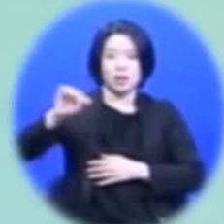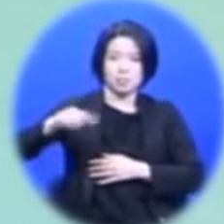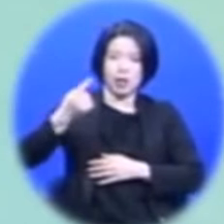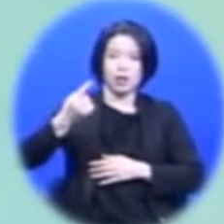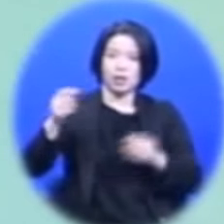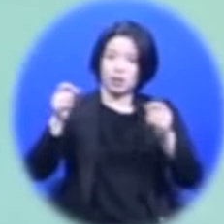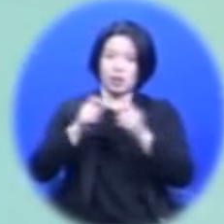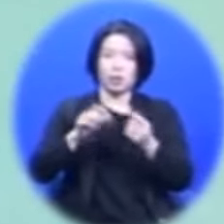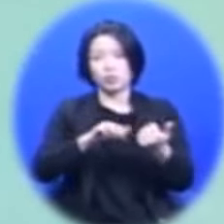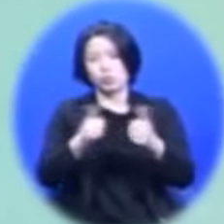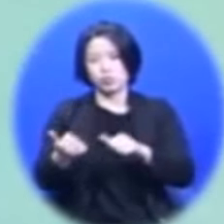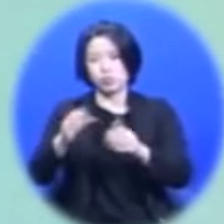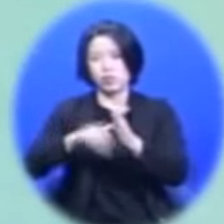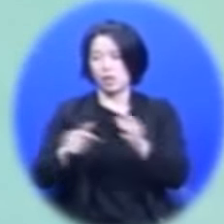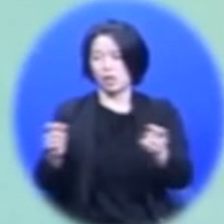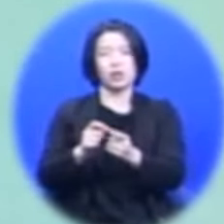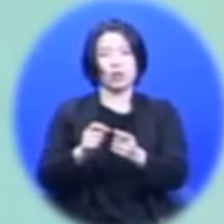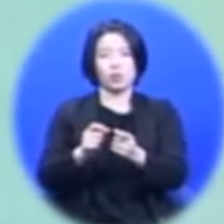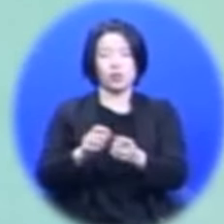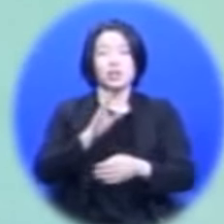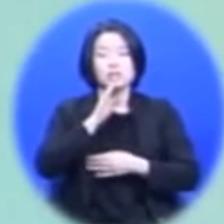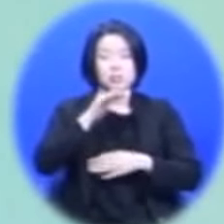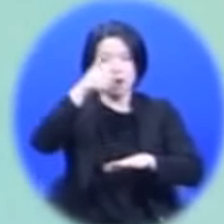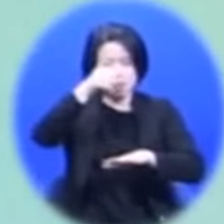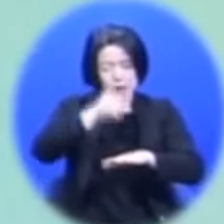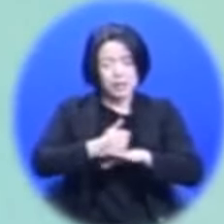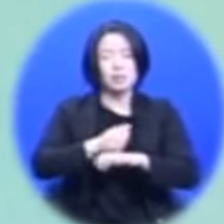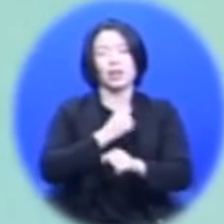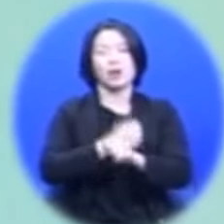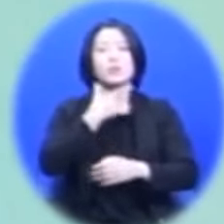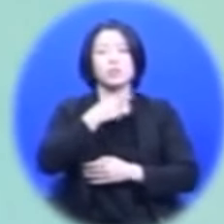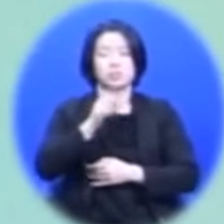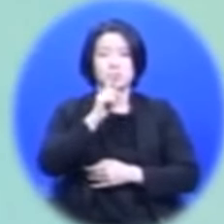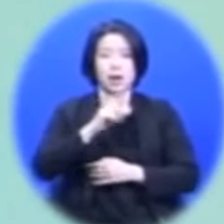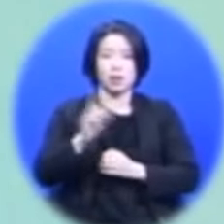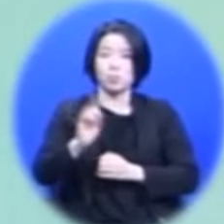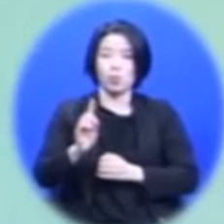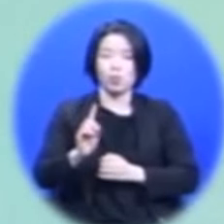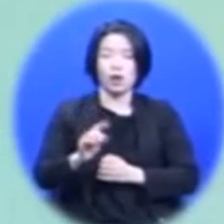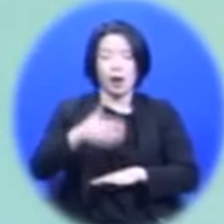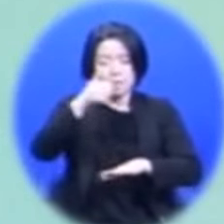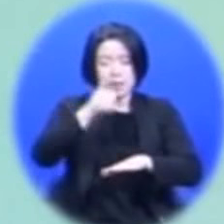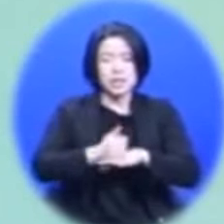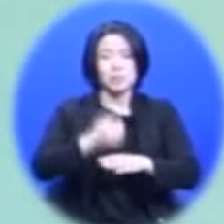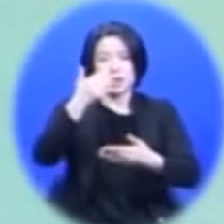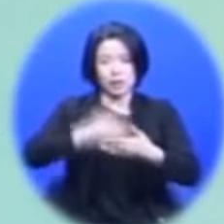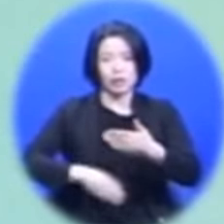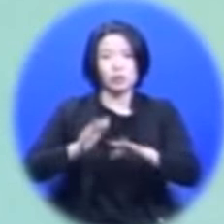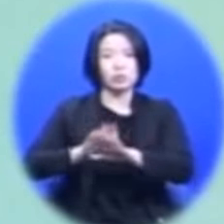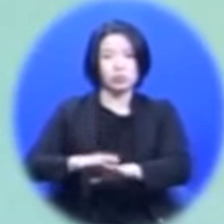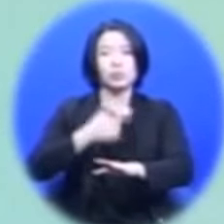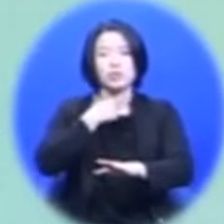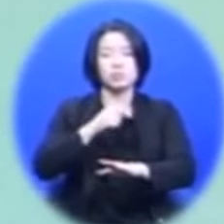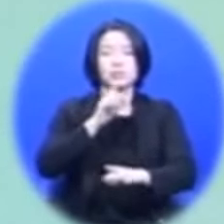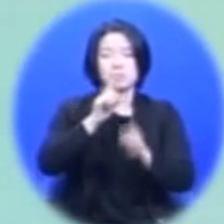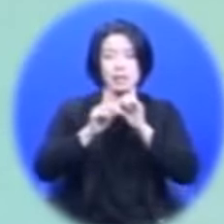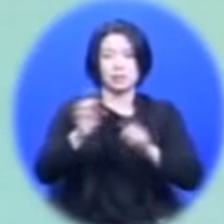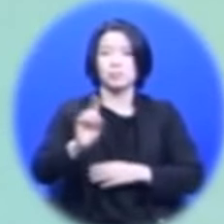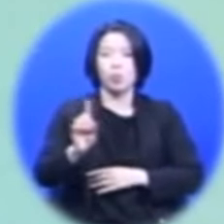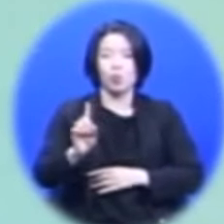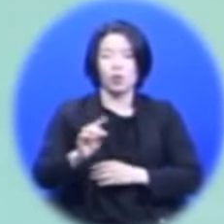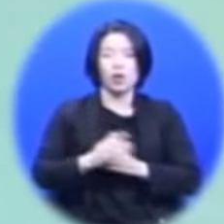때가 되신 분입니다. 정말 마지막에 하고 싶은 말, 마지막으로 남겨주고 싶은 말씀이 이